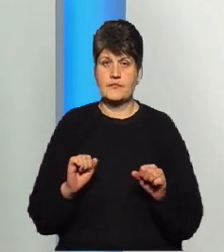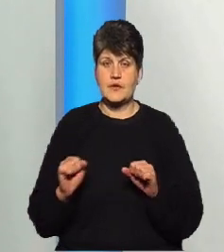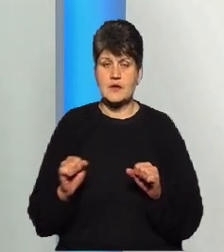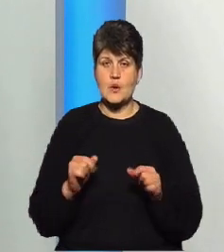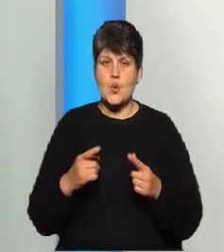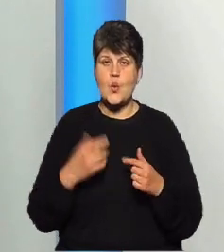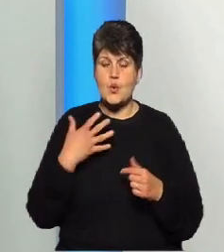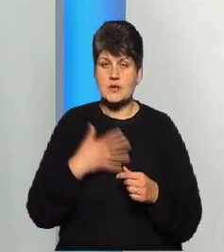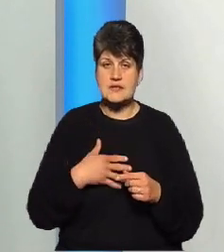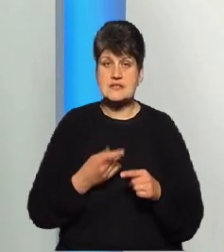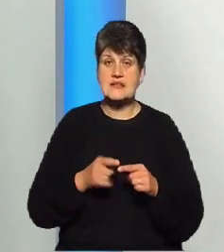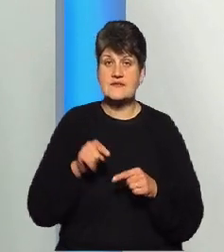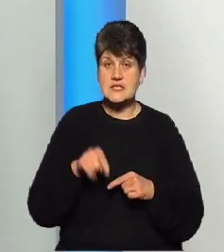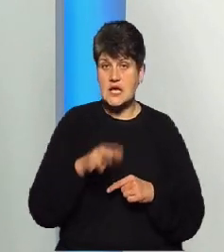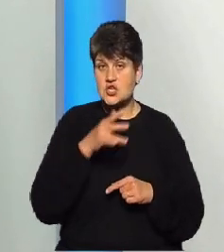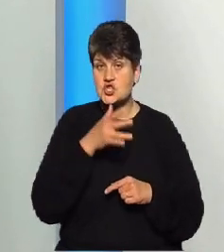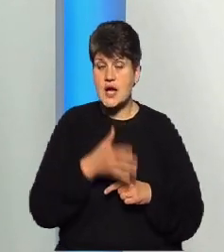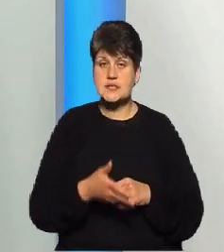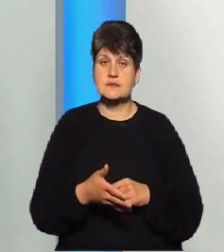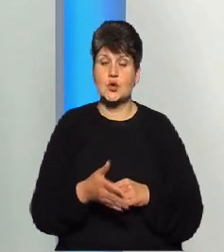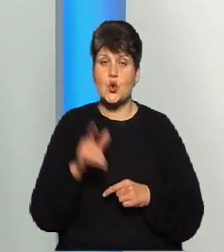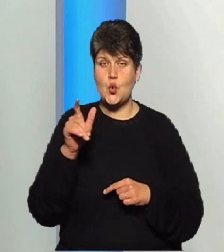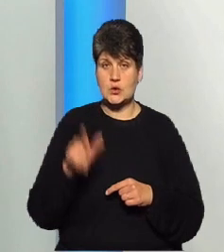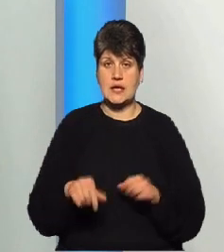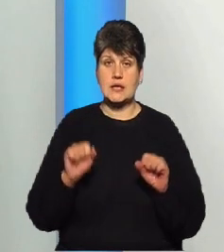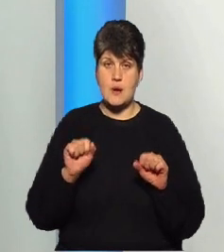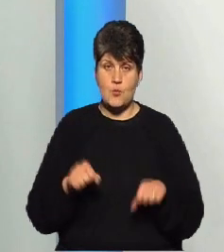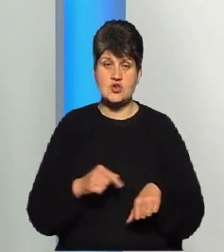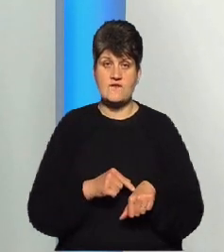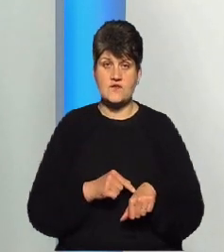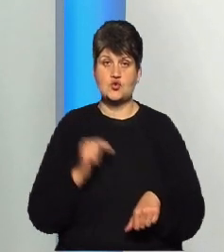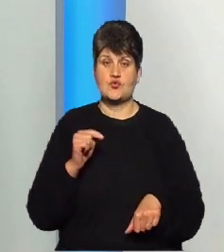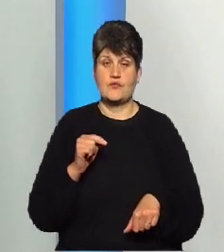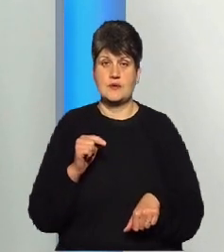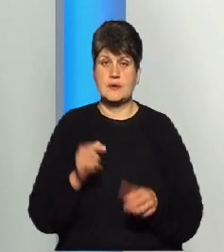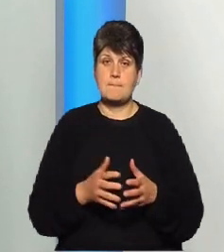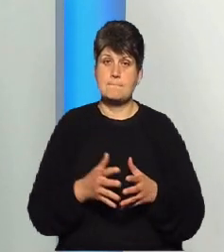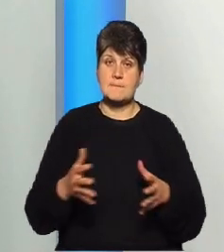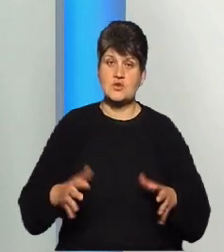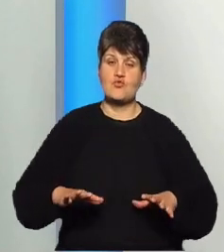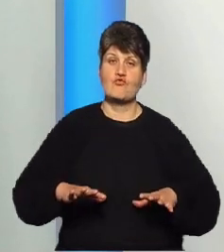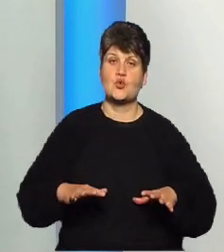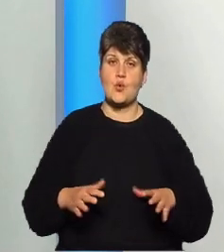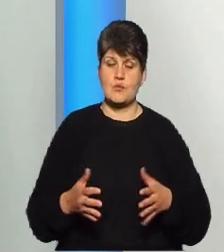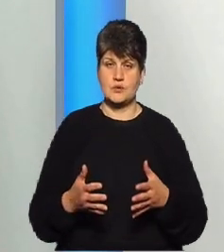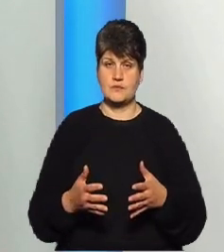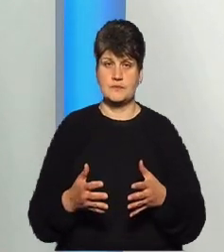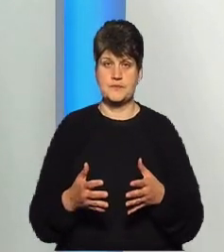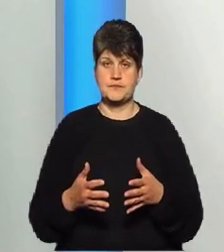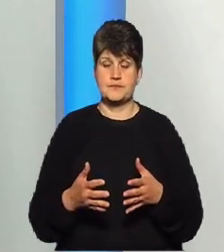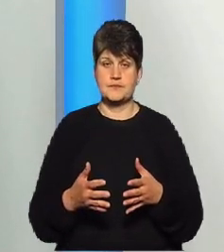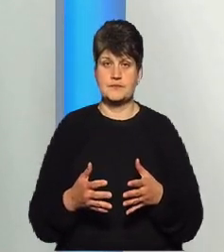час людина може відчувати більшу втомлюваність, може відображатися